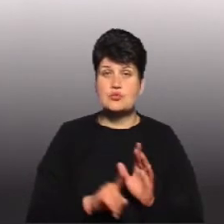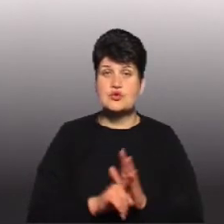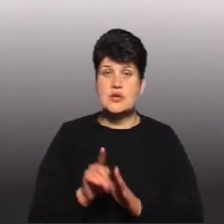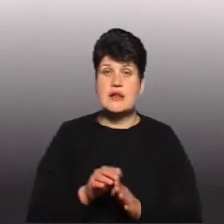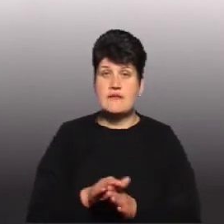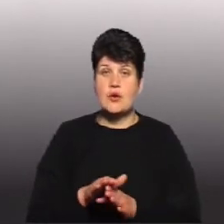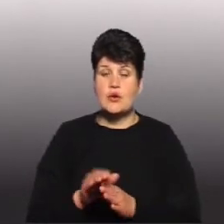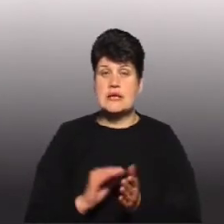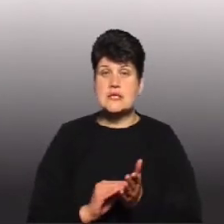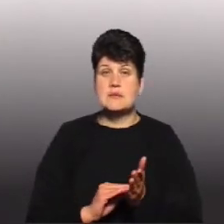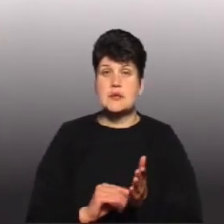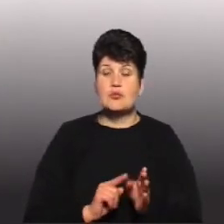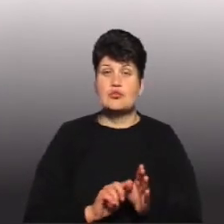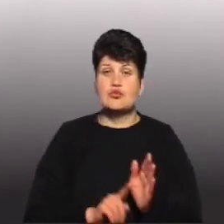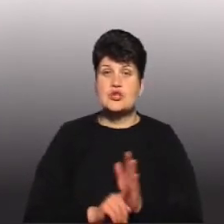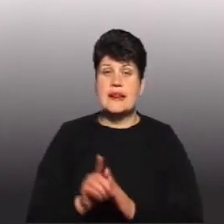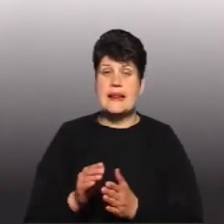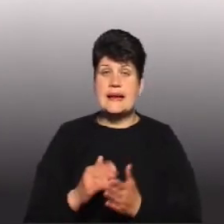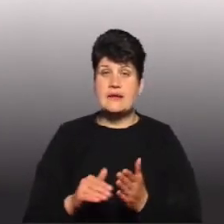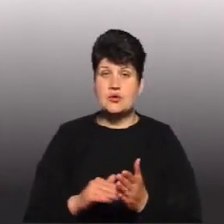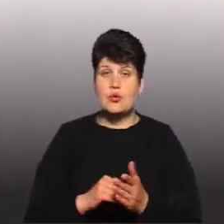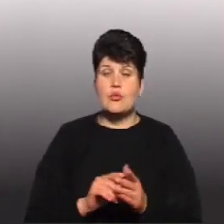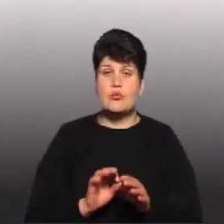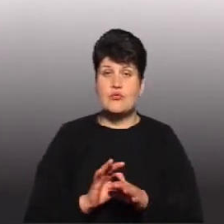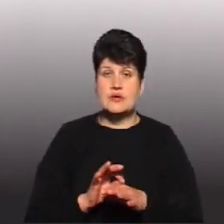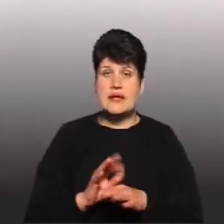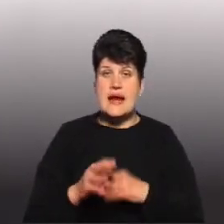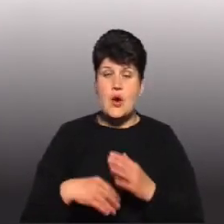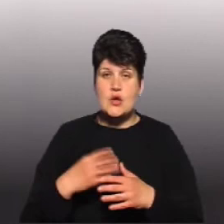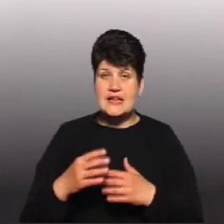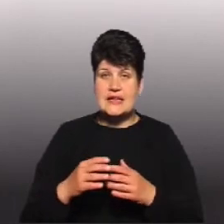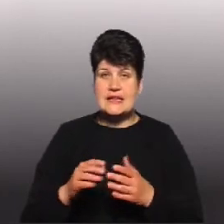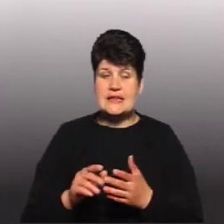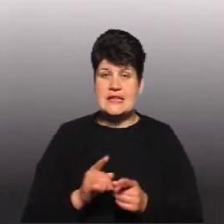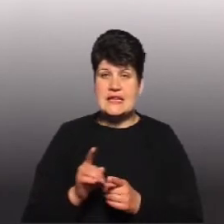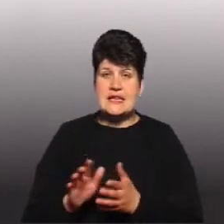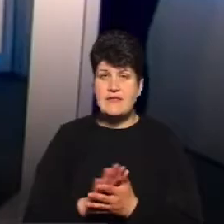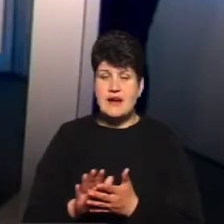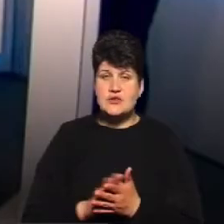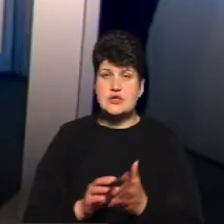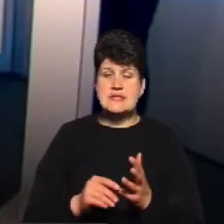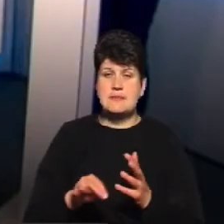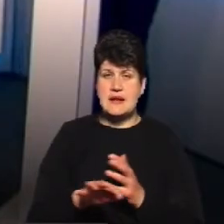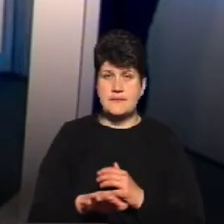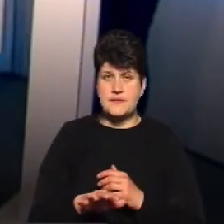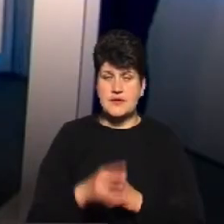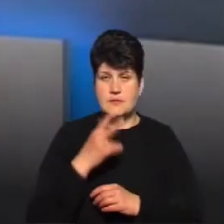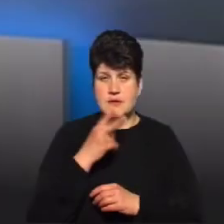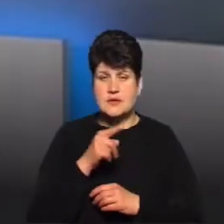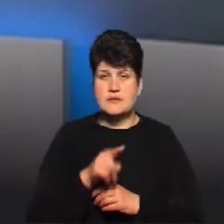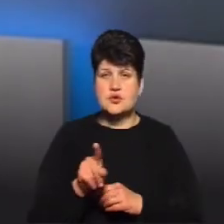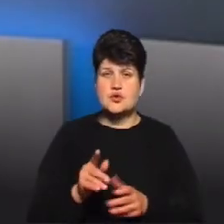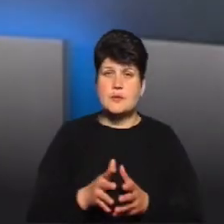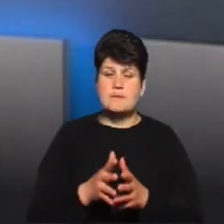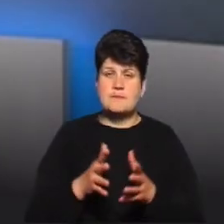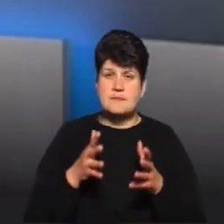почали ліквідовувати, проводити рекультивацію земельних ділянок. Чи простежували ви тенденцію, що більше несанкціонованих